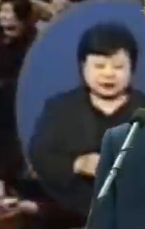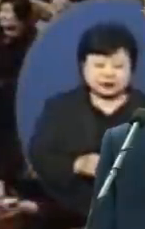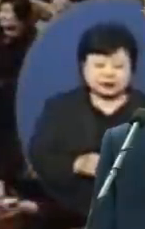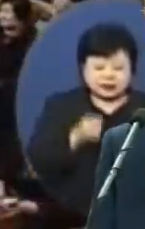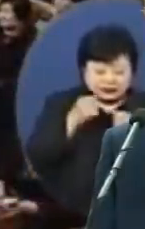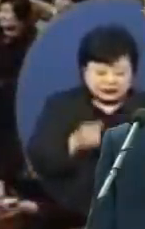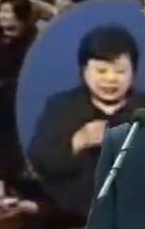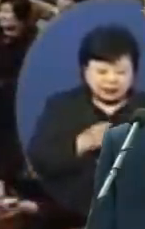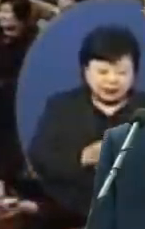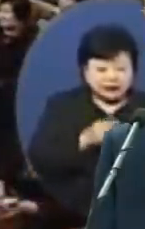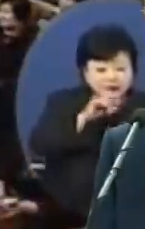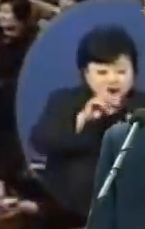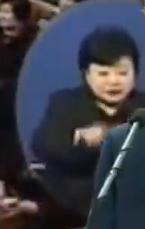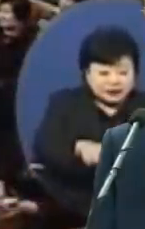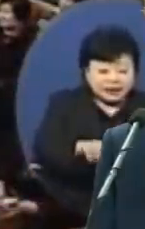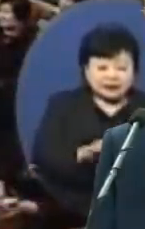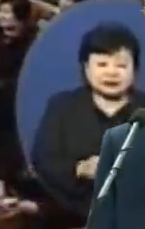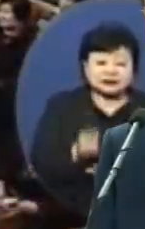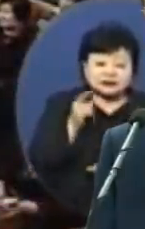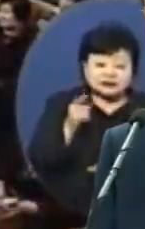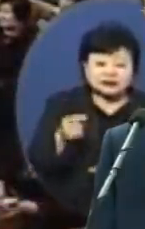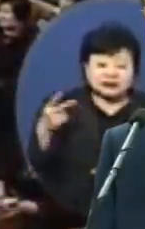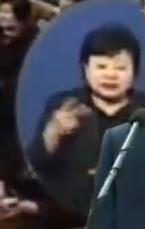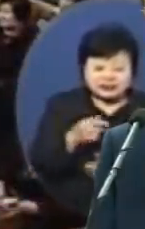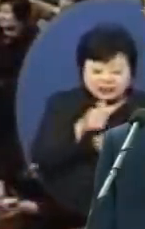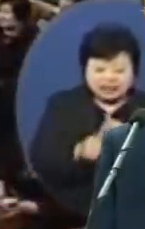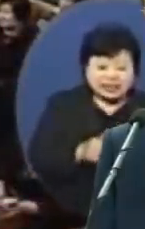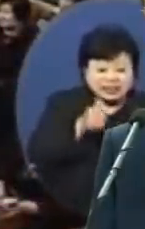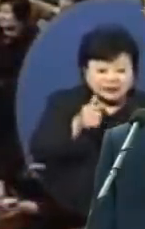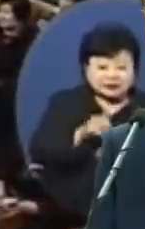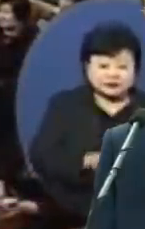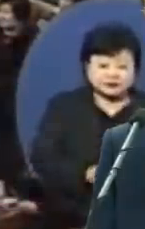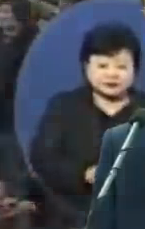살게 됐었을 때 그들이 다시 하나님의